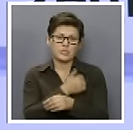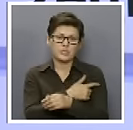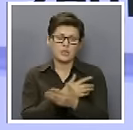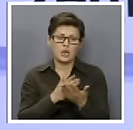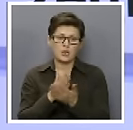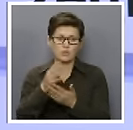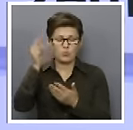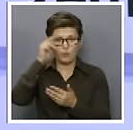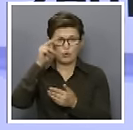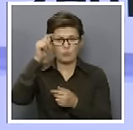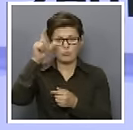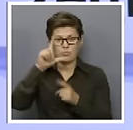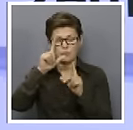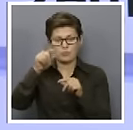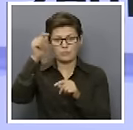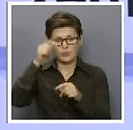саласында оқып келіп,